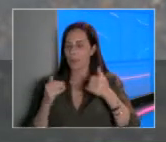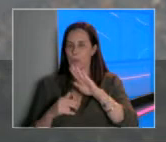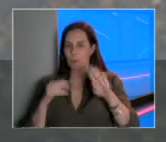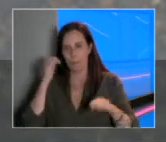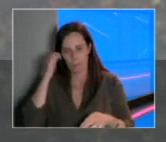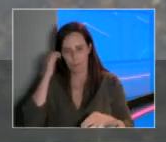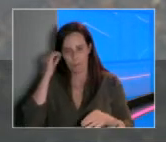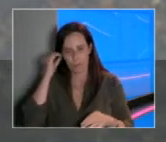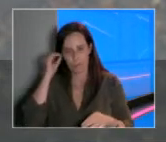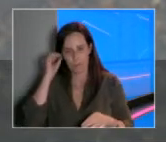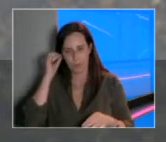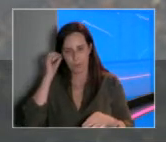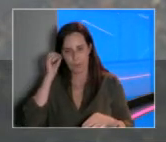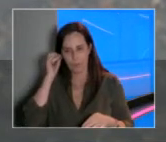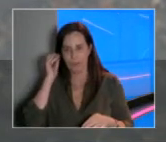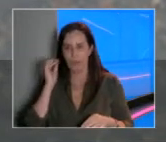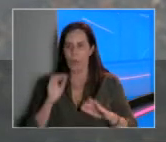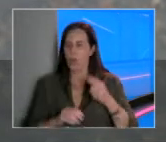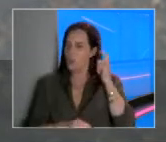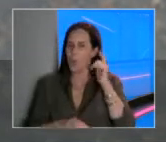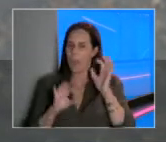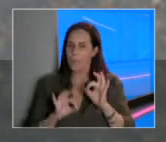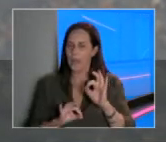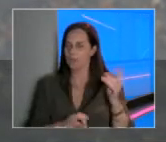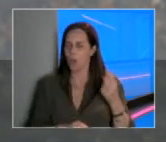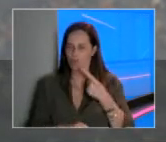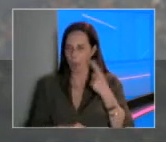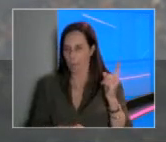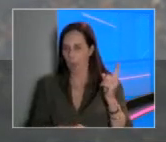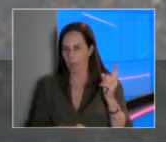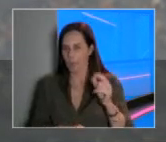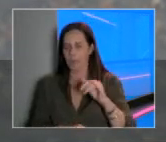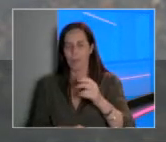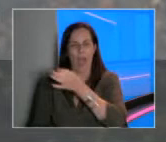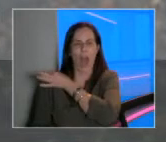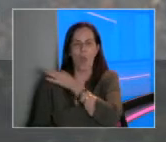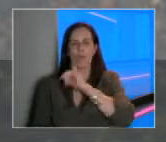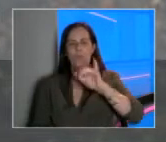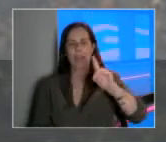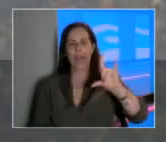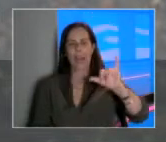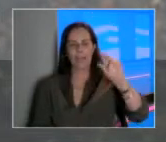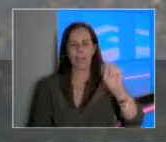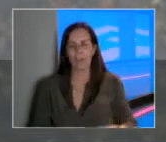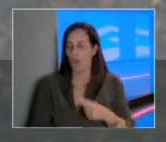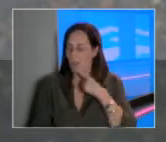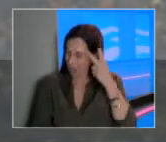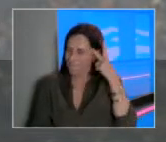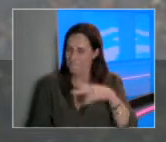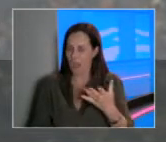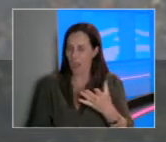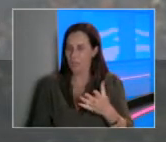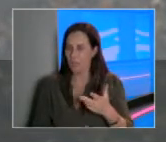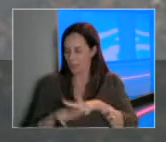גנץ. שלום, ערב טוב. טוב, אז אולי שמעת באמת את זנב דבריו של האלוף במילואים ידלין, אומר בעצם הבנתם